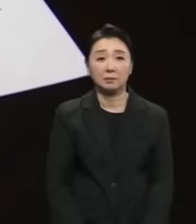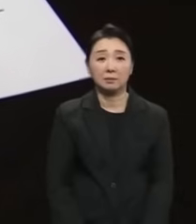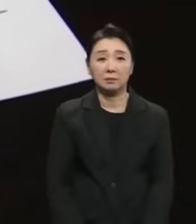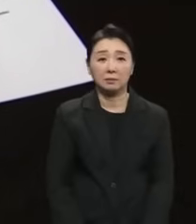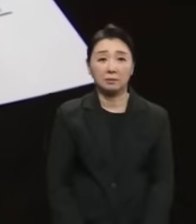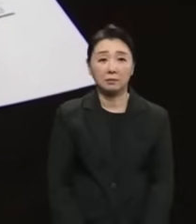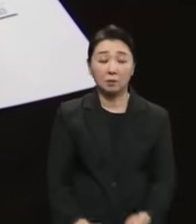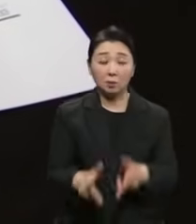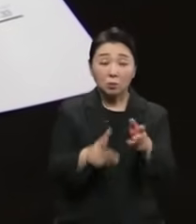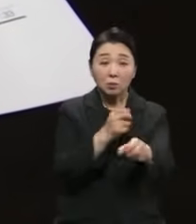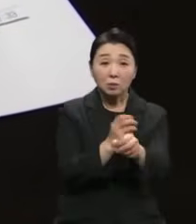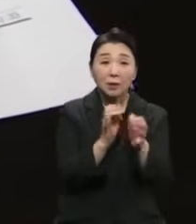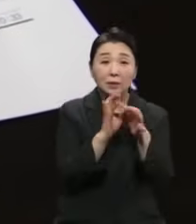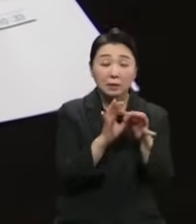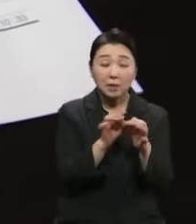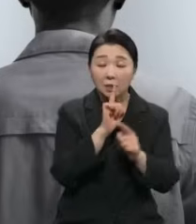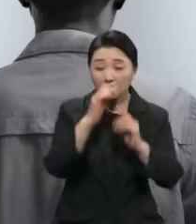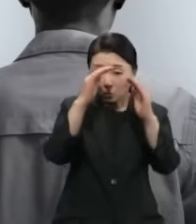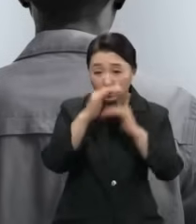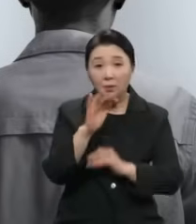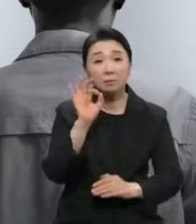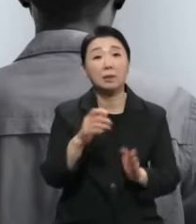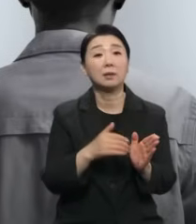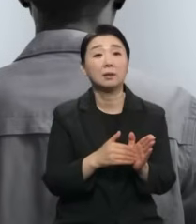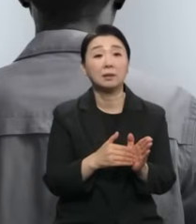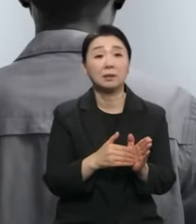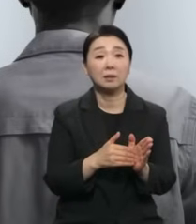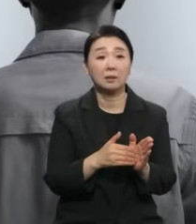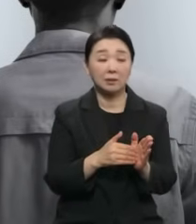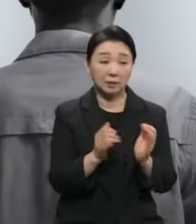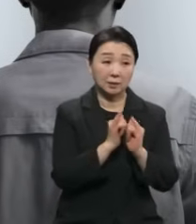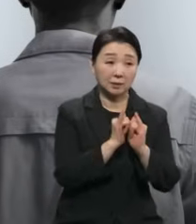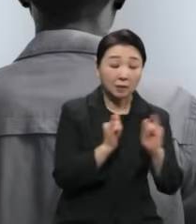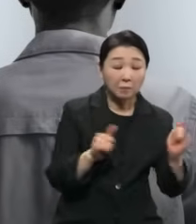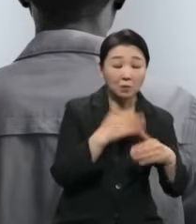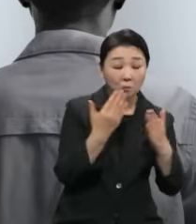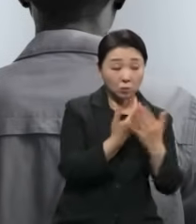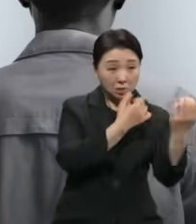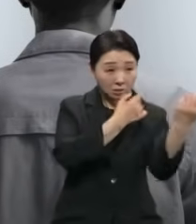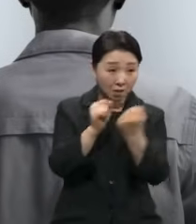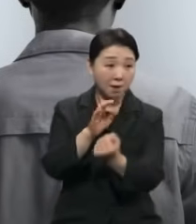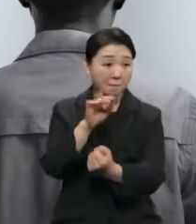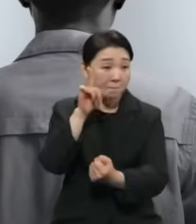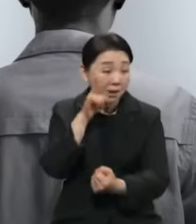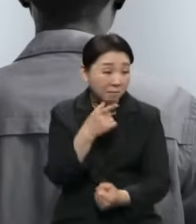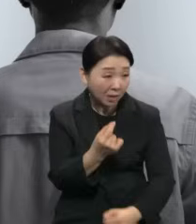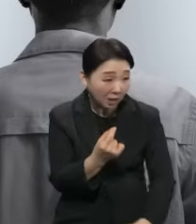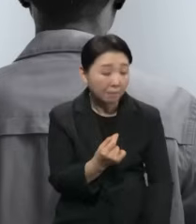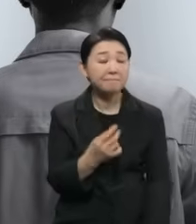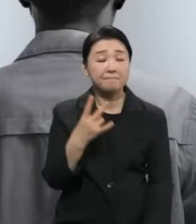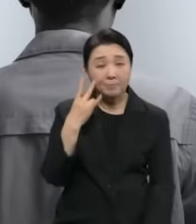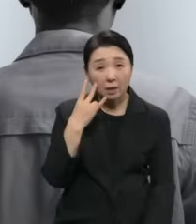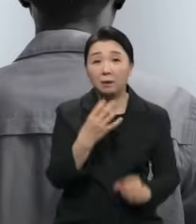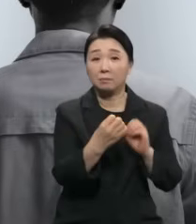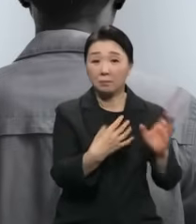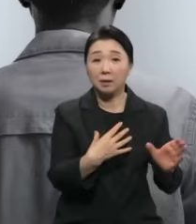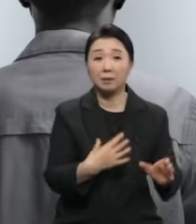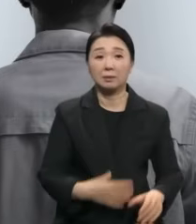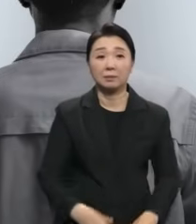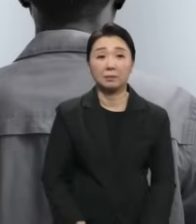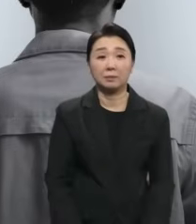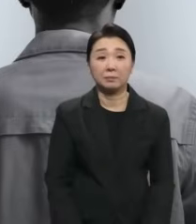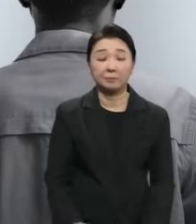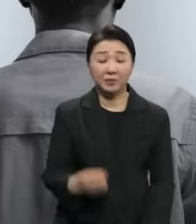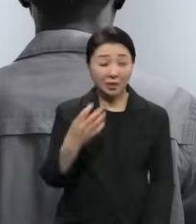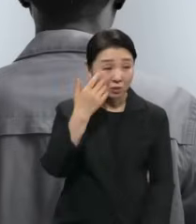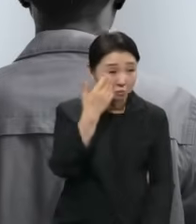다른 공장 관계자의 신고 내용을 봤습니다. 사람들은 다 나왔냐고 묻자 역시 네라고 답합니다.